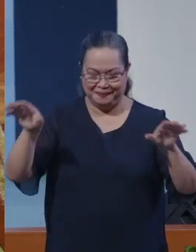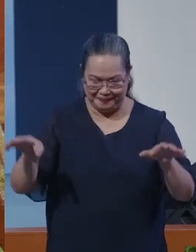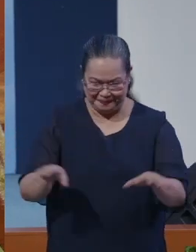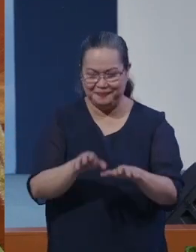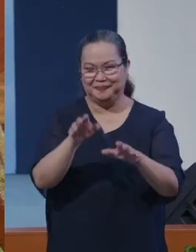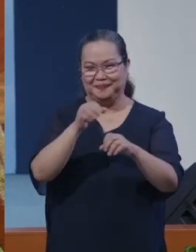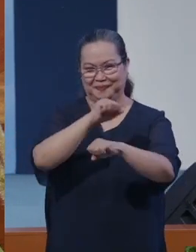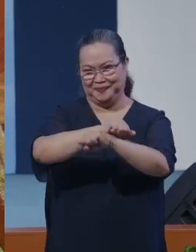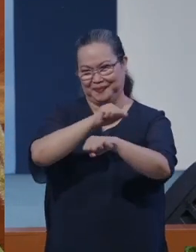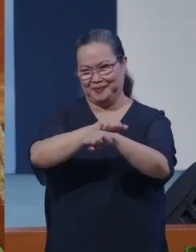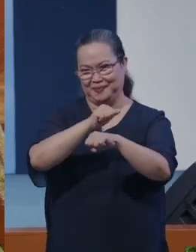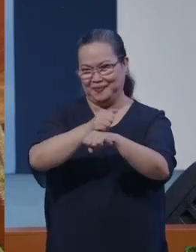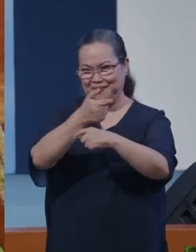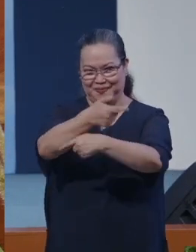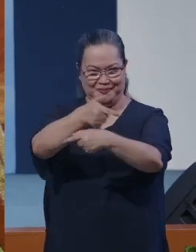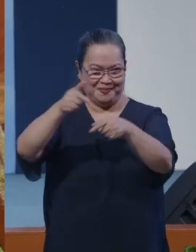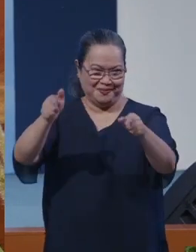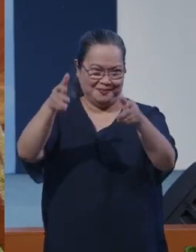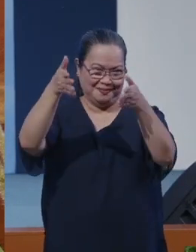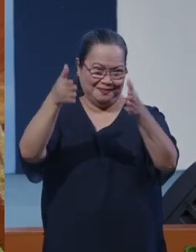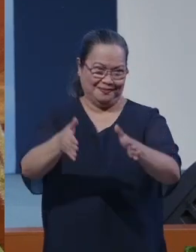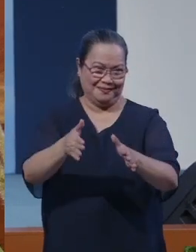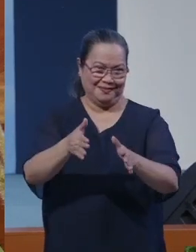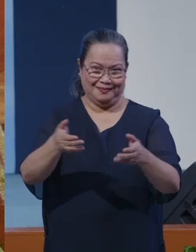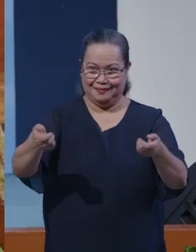hardinero. Trabaho po yun.